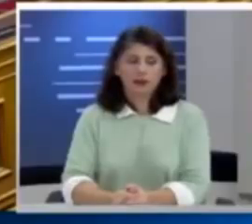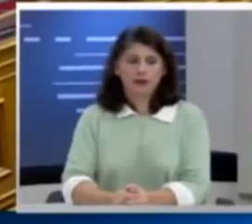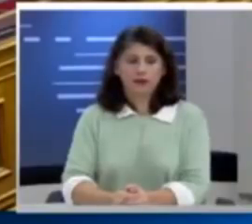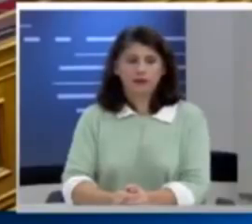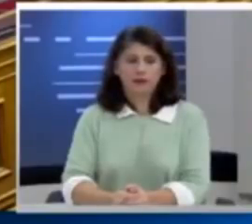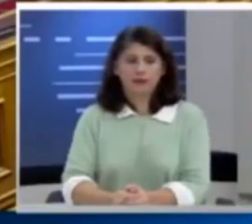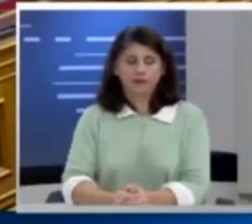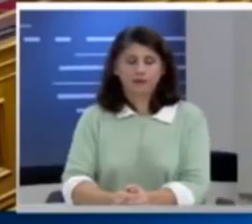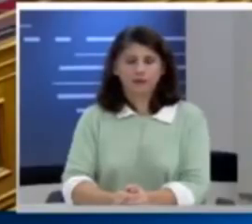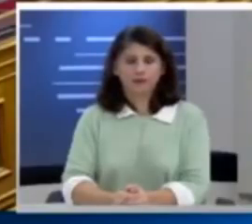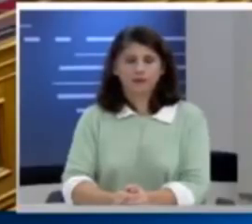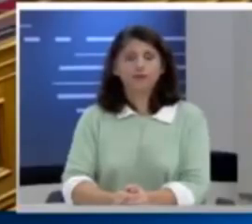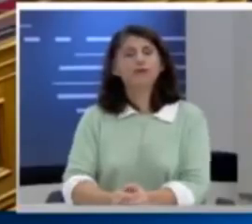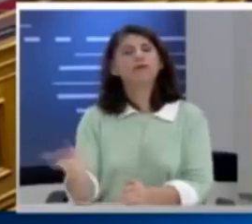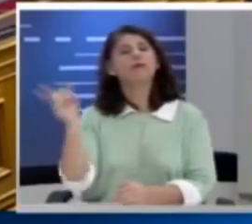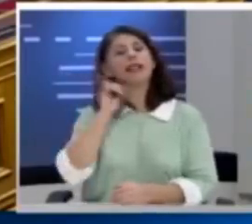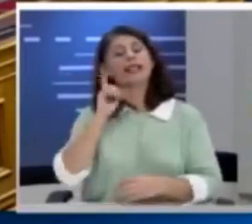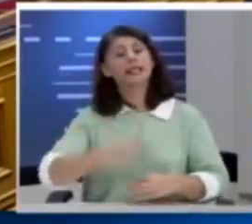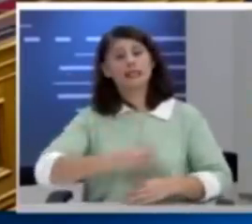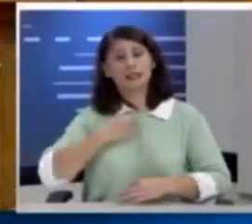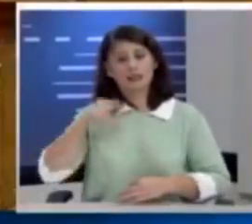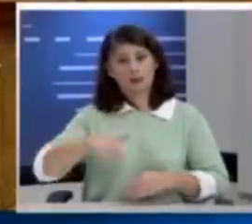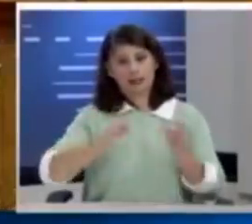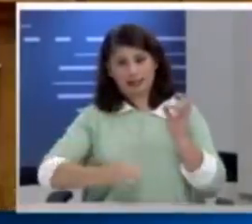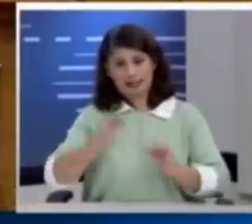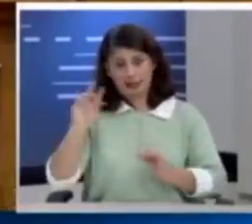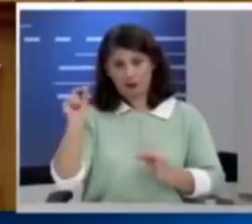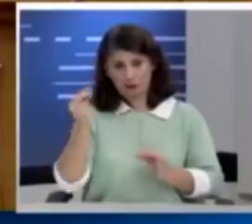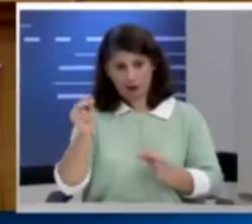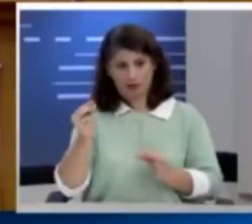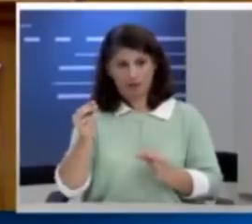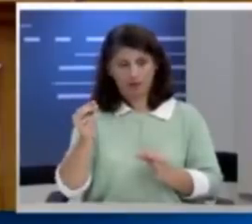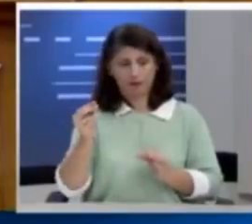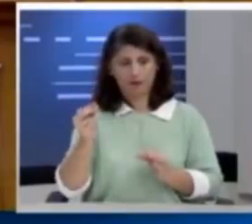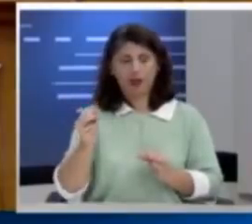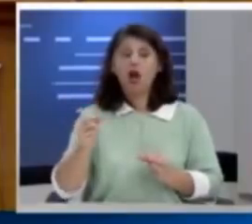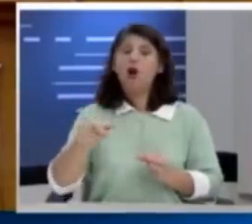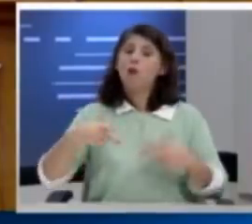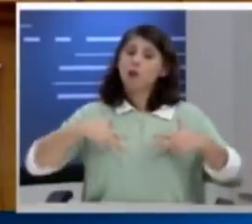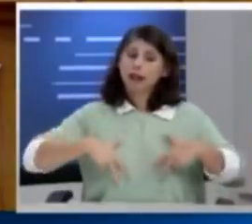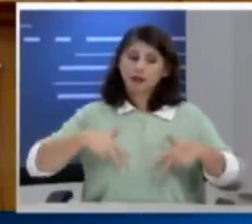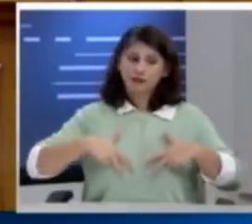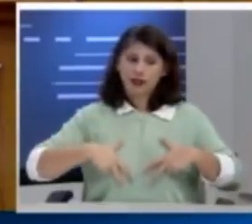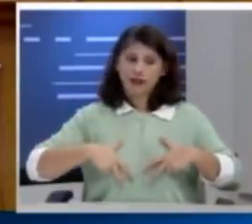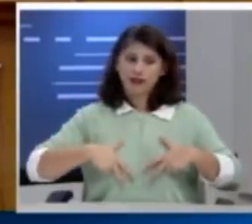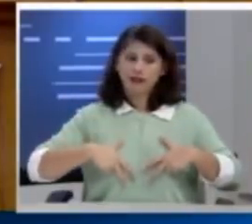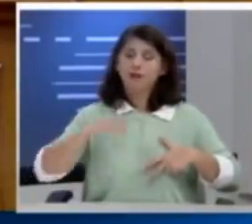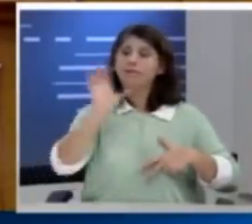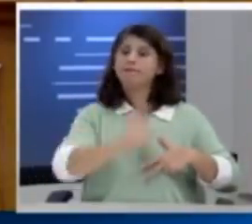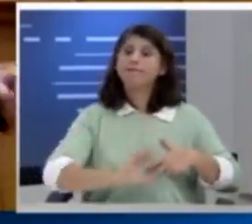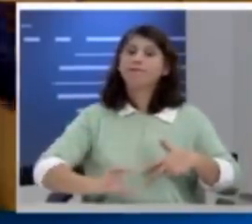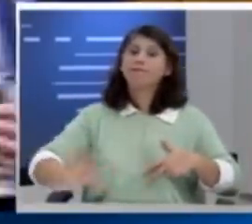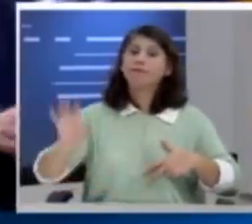Κυρίες και κύριοι, η σημερινή συζήτηση στη Βουλή, όπου η κυβέρνηση αναζητά